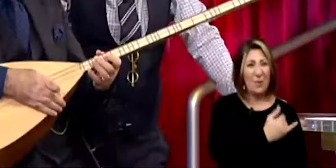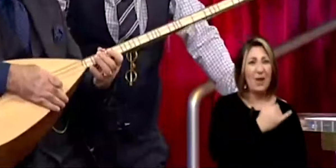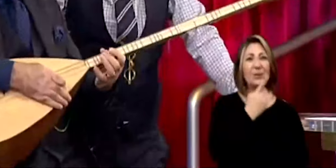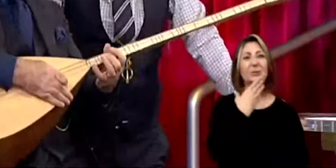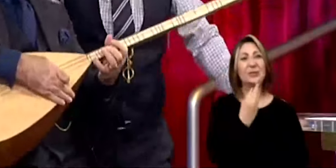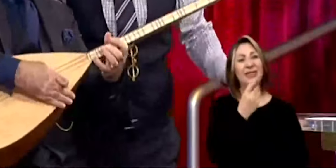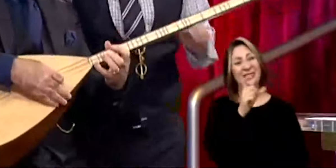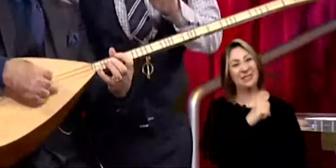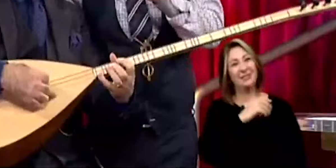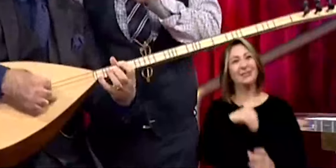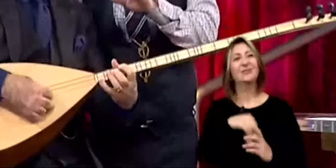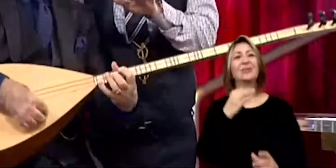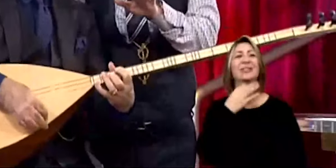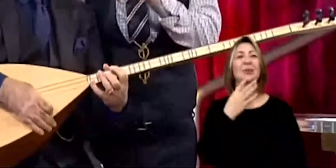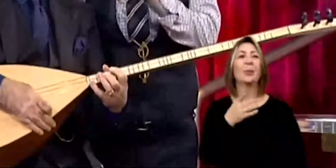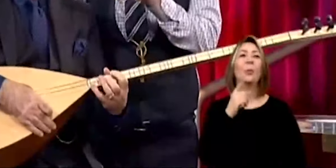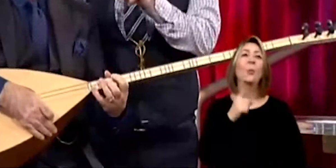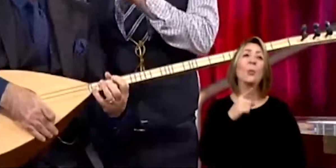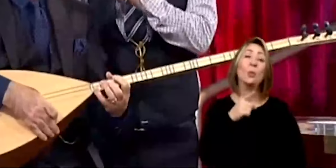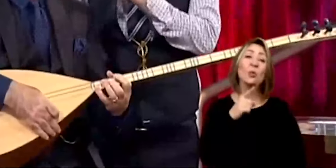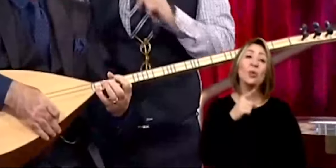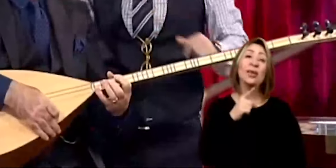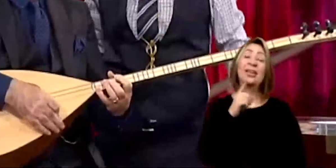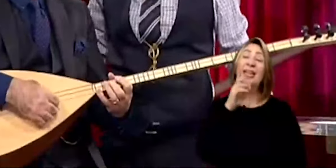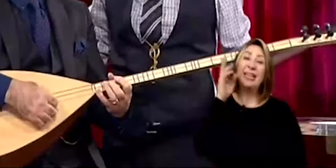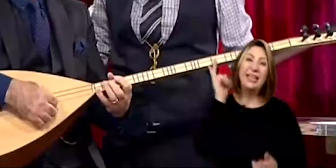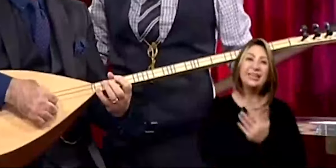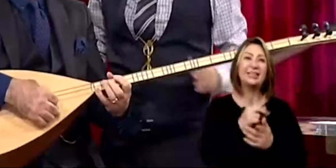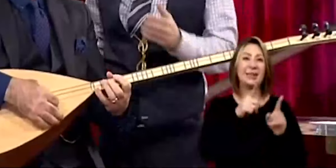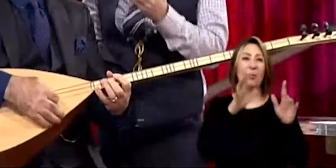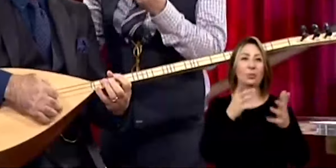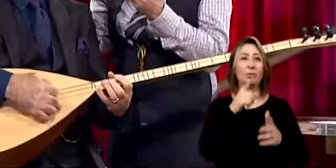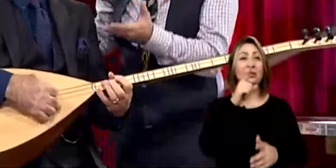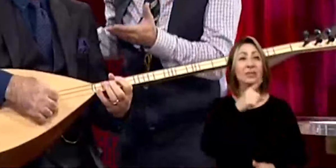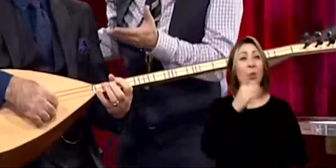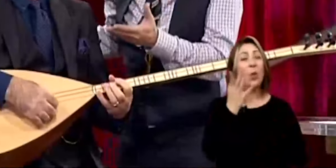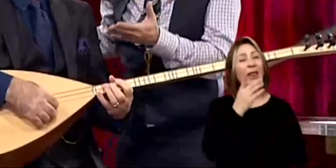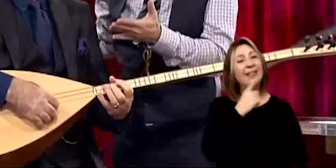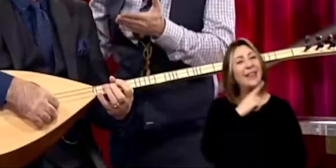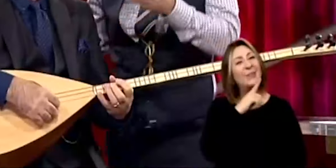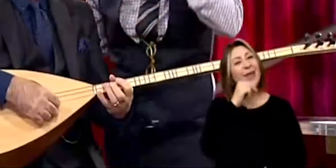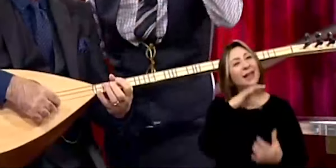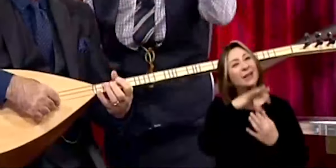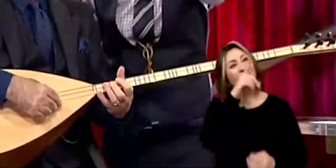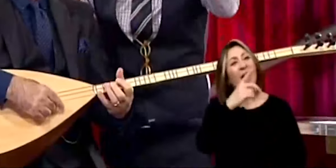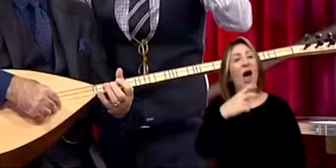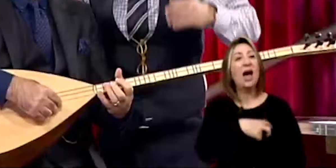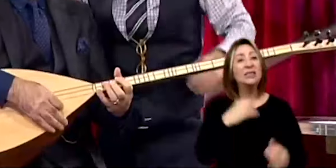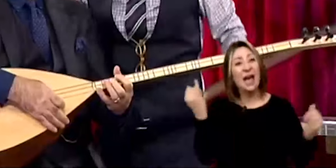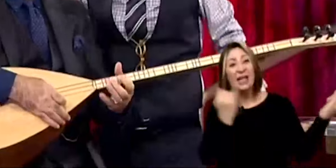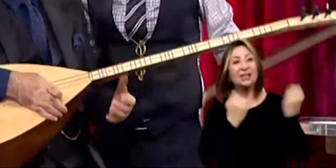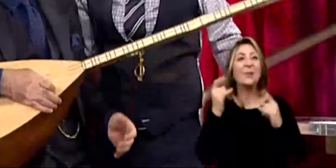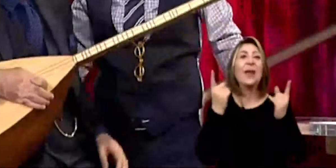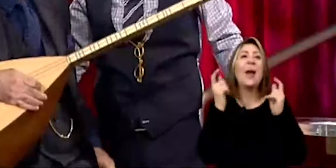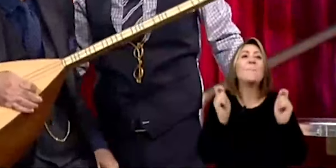ederim. Ya bunu, vallahi bunu kesinlikle sen boz. Çünkü sen o kadar tatlı bir adamsın ki aşık ya, atışması